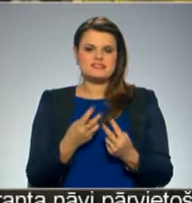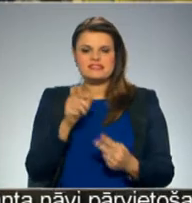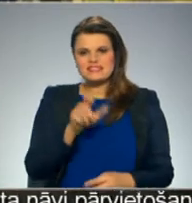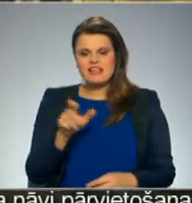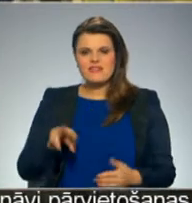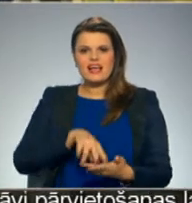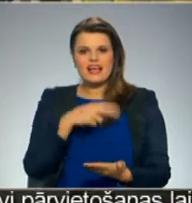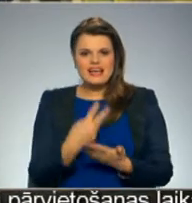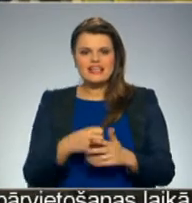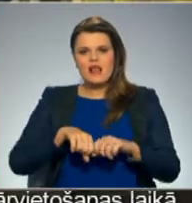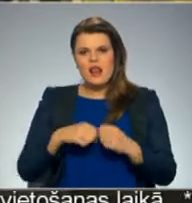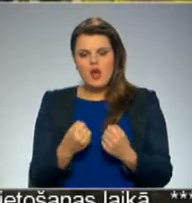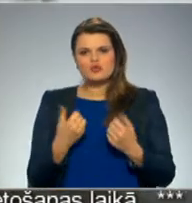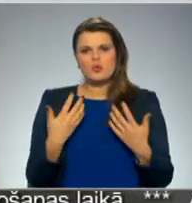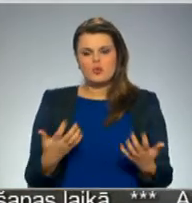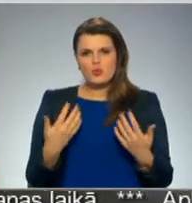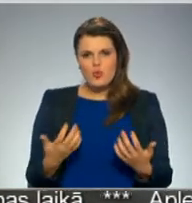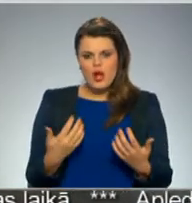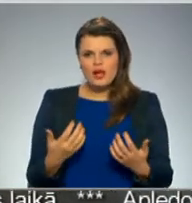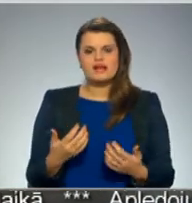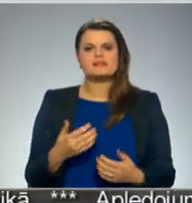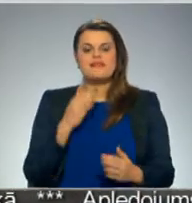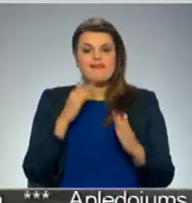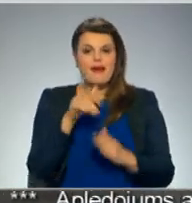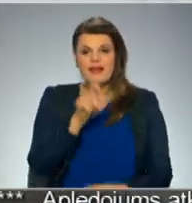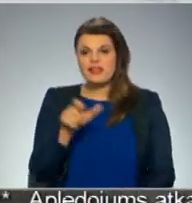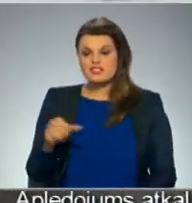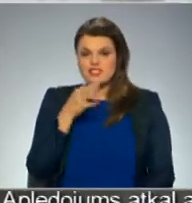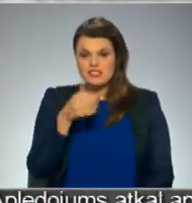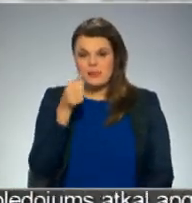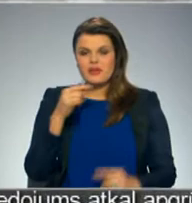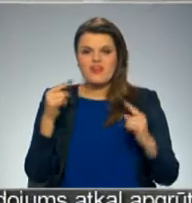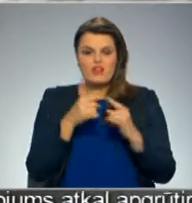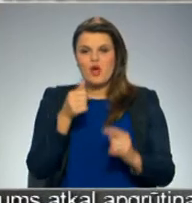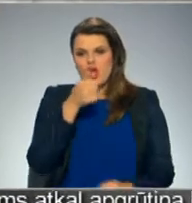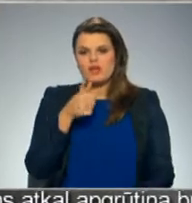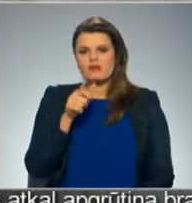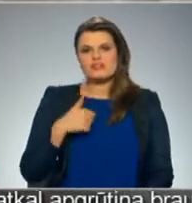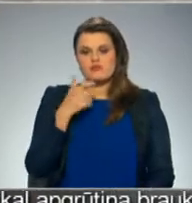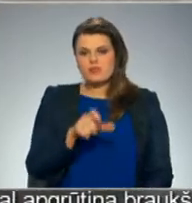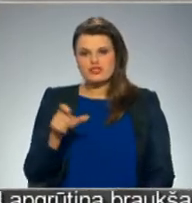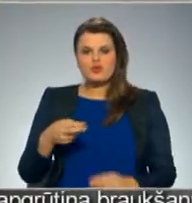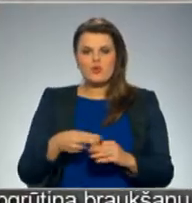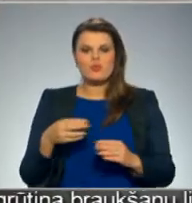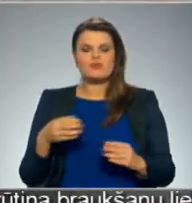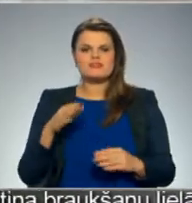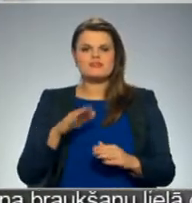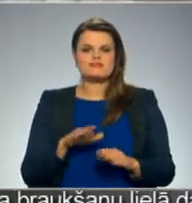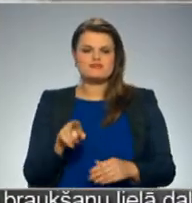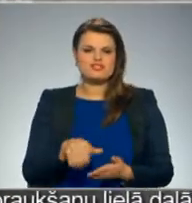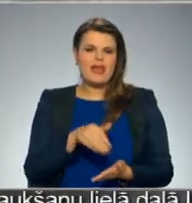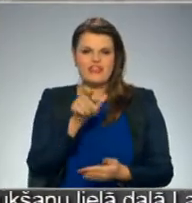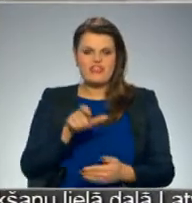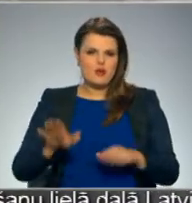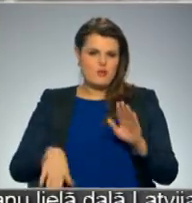cilvēki krita un lausts rokas. Rēzeknieši uzskata, ka privātmāju īpašnieki un sētnieki pret apledojumu cīnās pavirši.